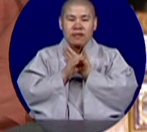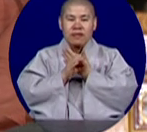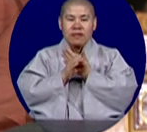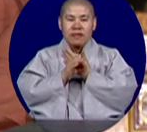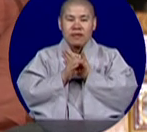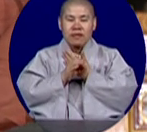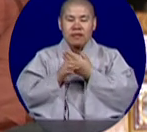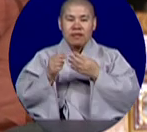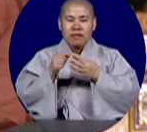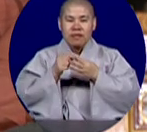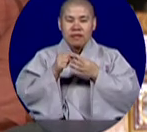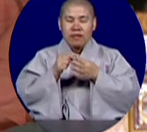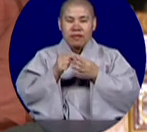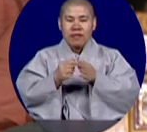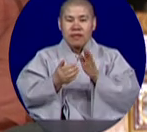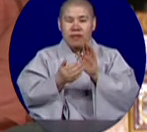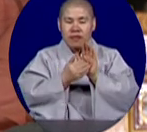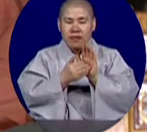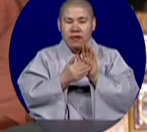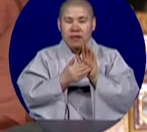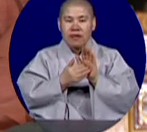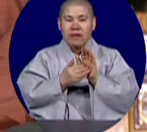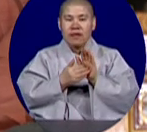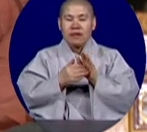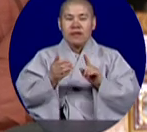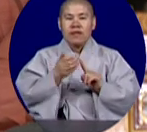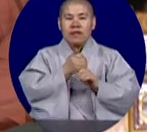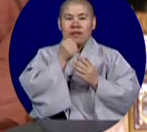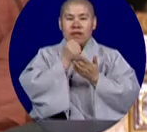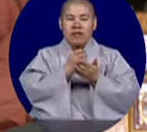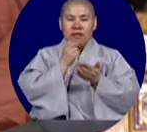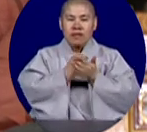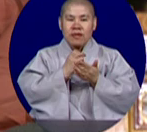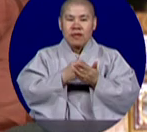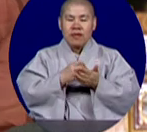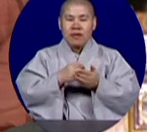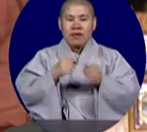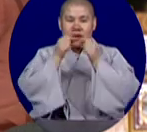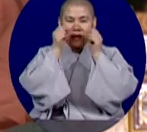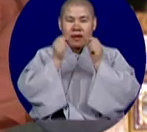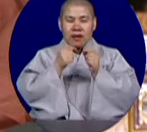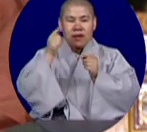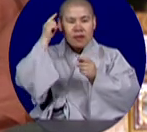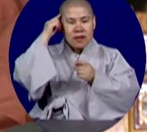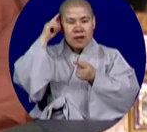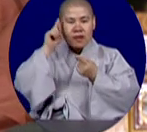이 첫째는 경계하는 게 부처님 법을 자기 생각대로 말하지 마라 이게요.